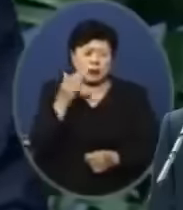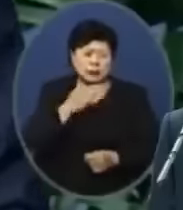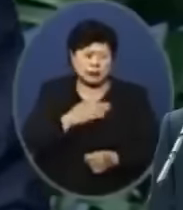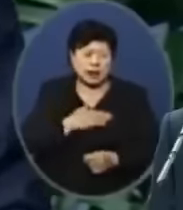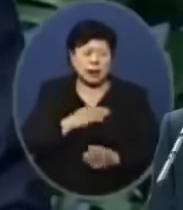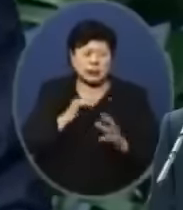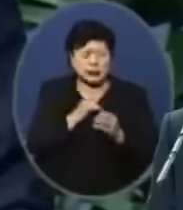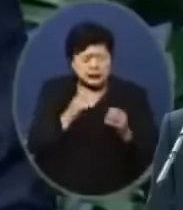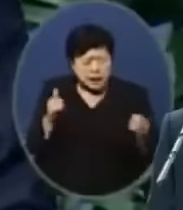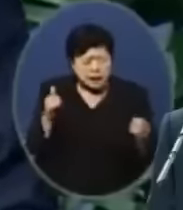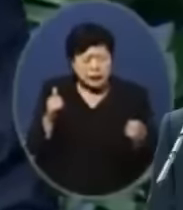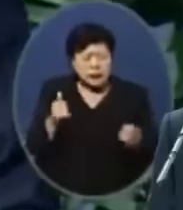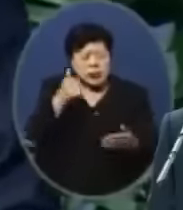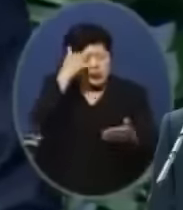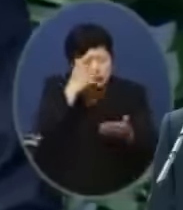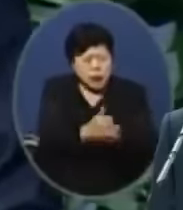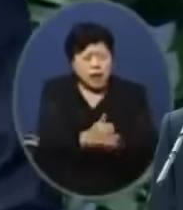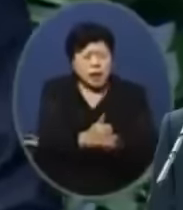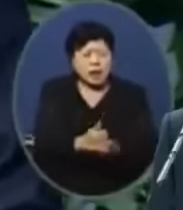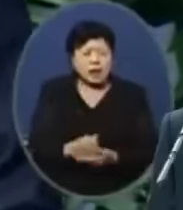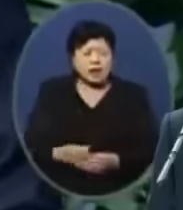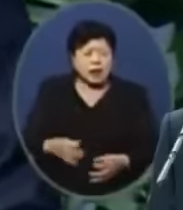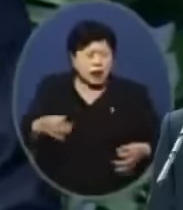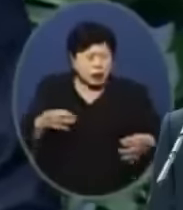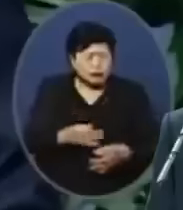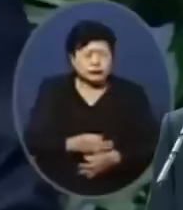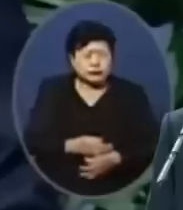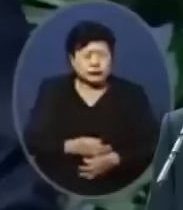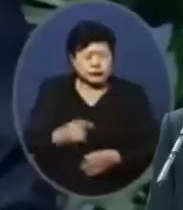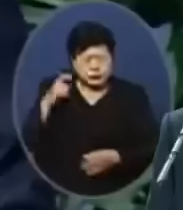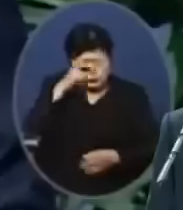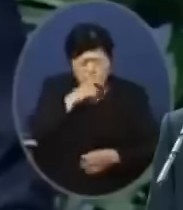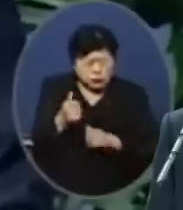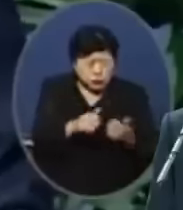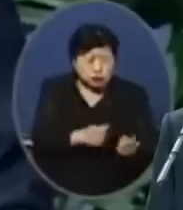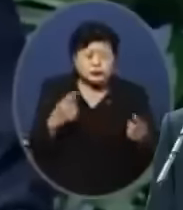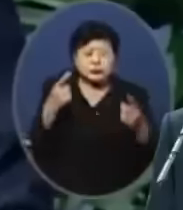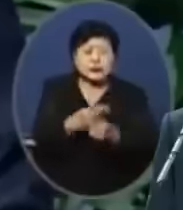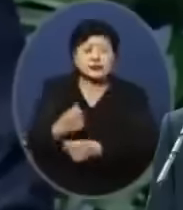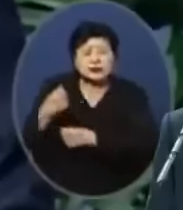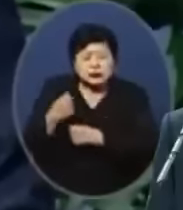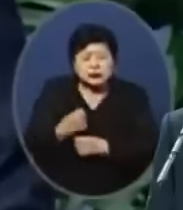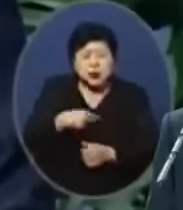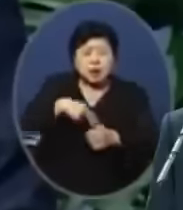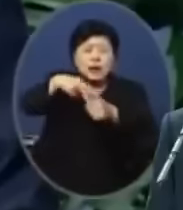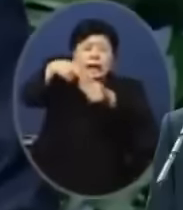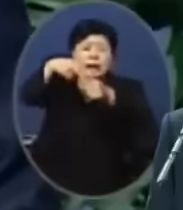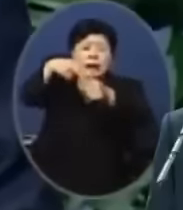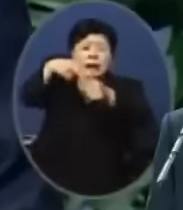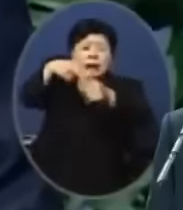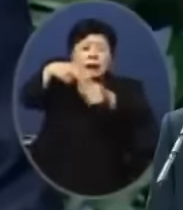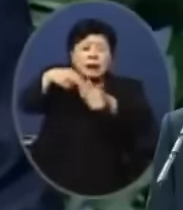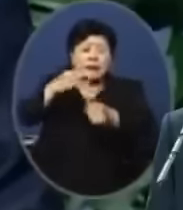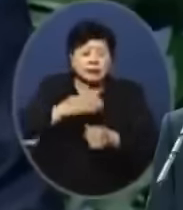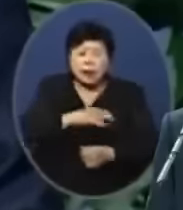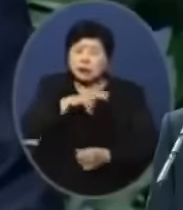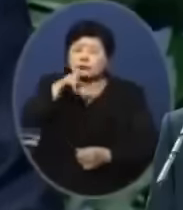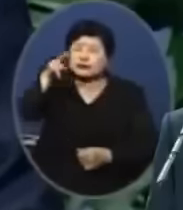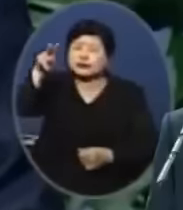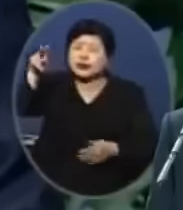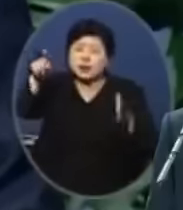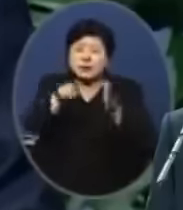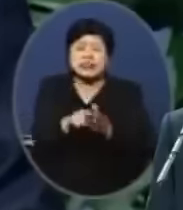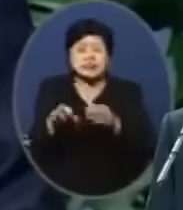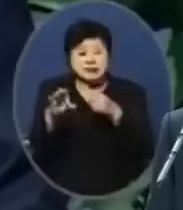내가 세상 사람의 죄와 불의, 추악, 저주, 절망, 죽음을 대신 짊어지고 매달릴 테이니 나를 쳐다보고